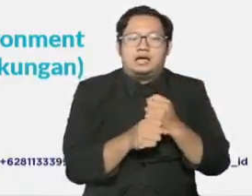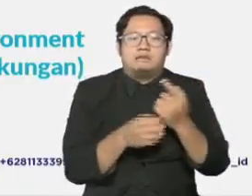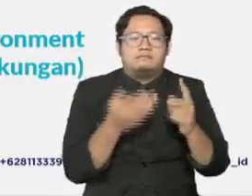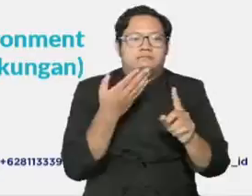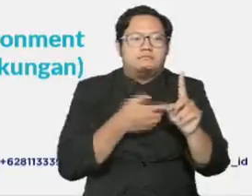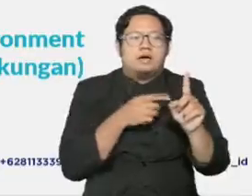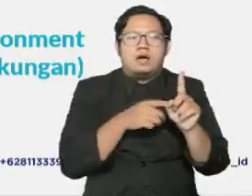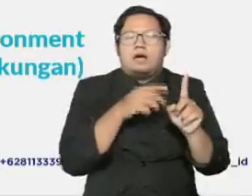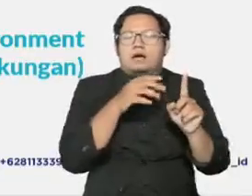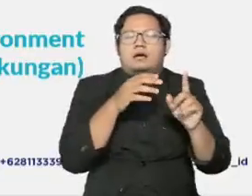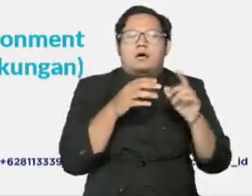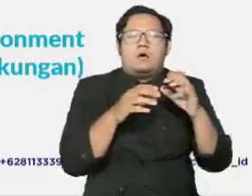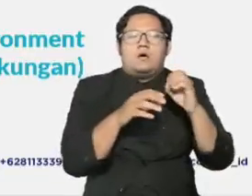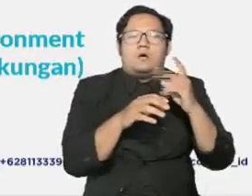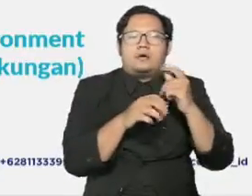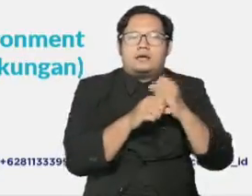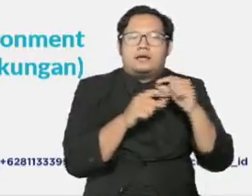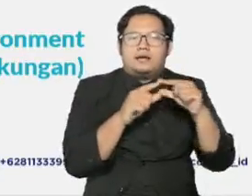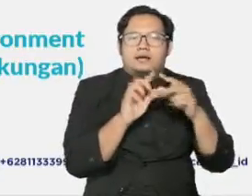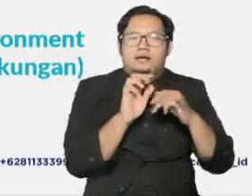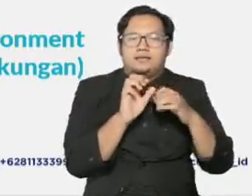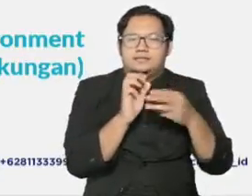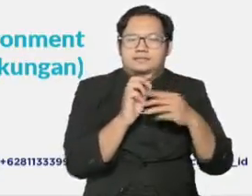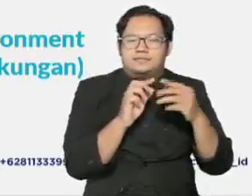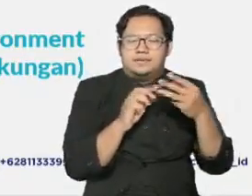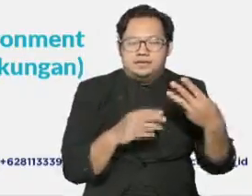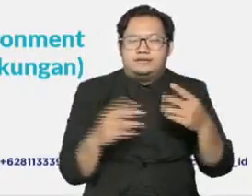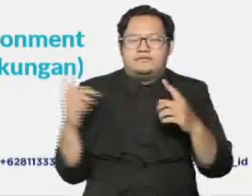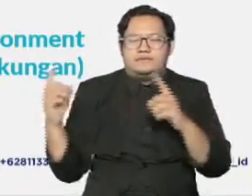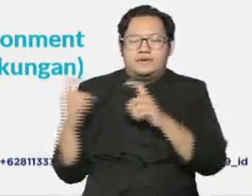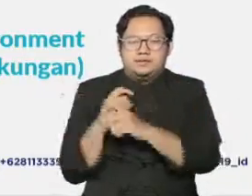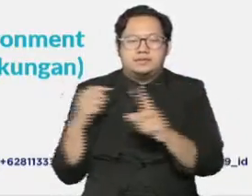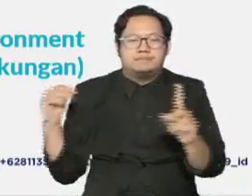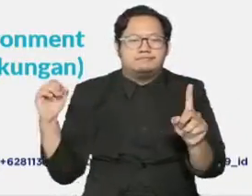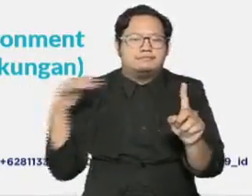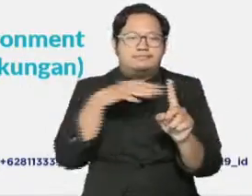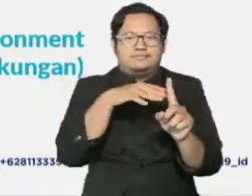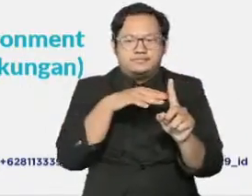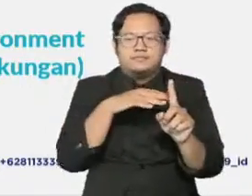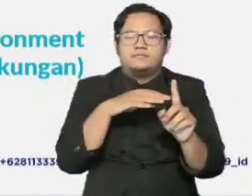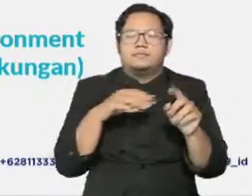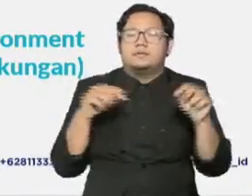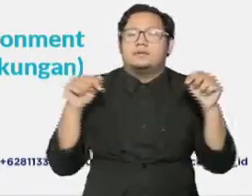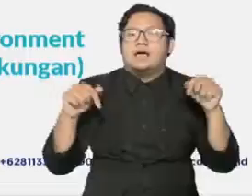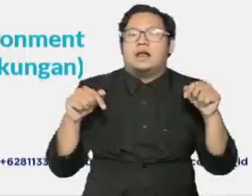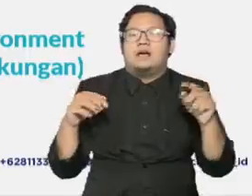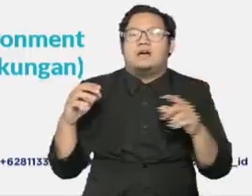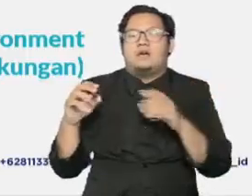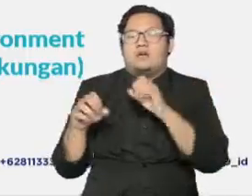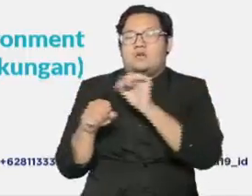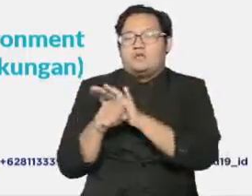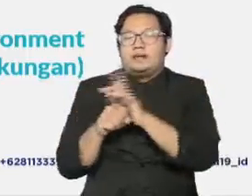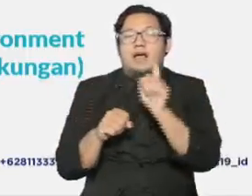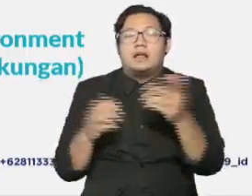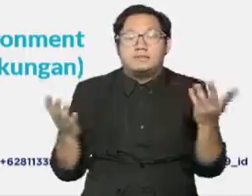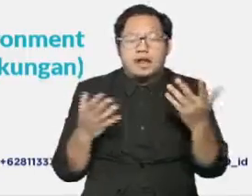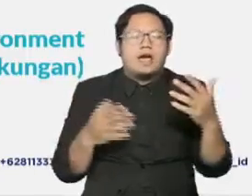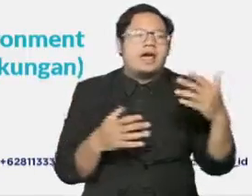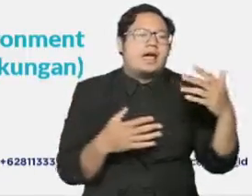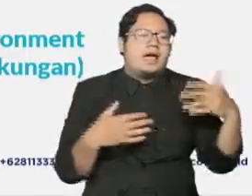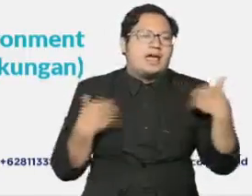terserang virus coffee 19 sejauh ini hovid 19 ditemukan pada hewan dan manusia